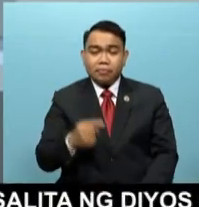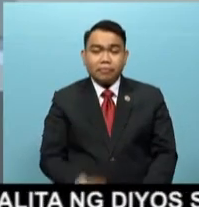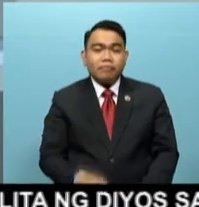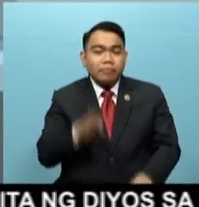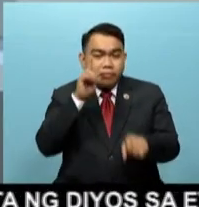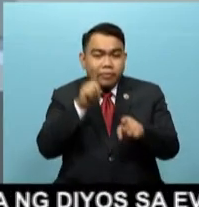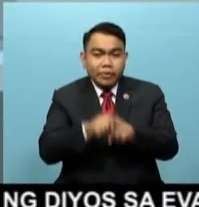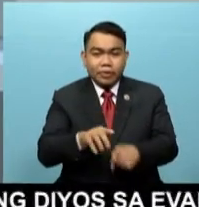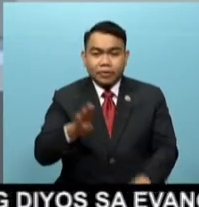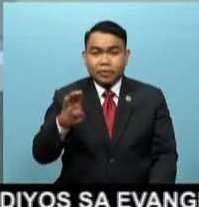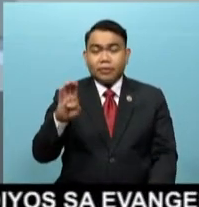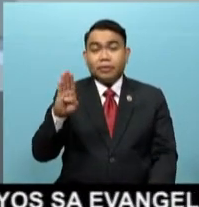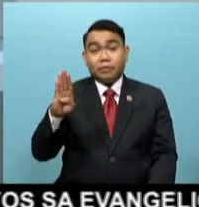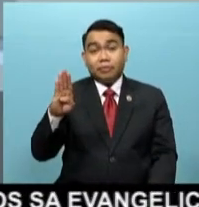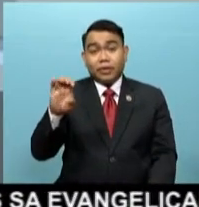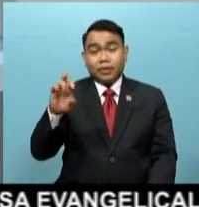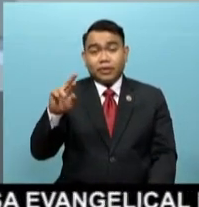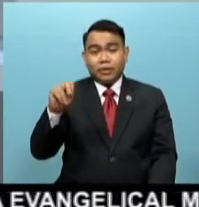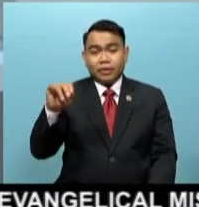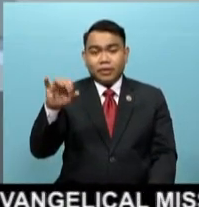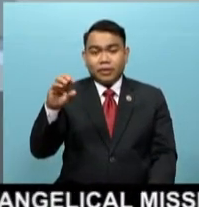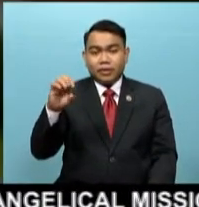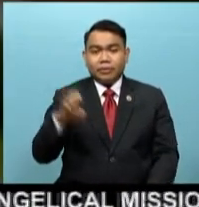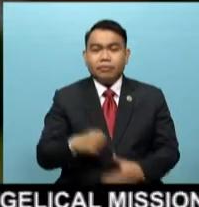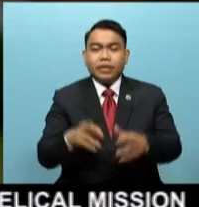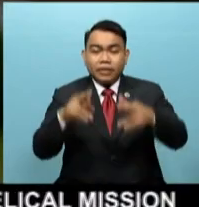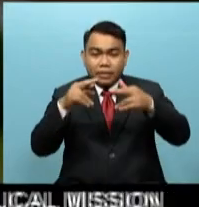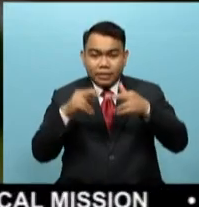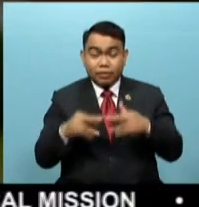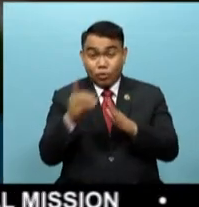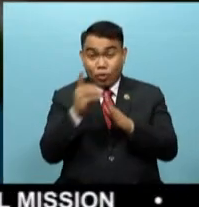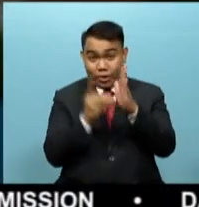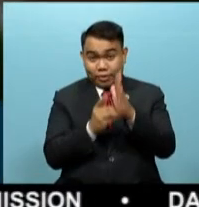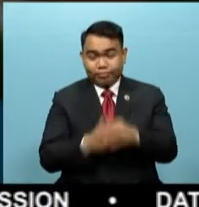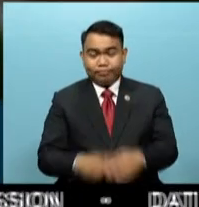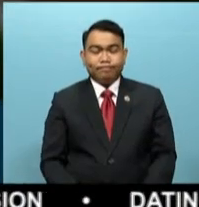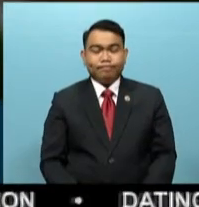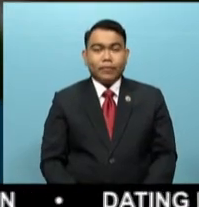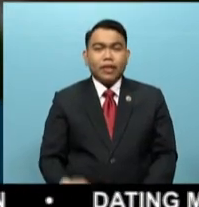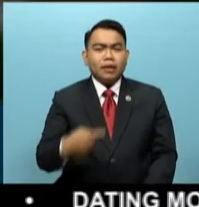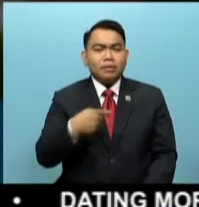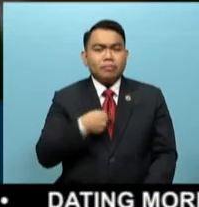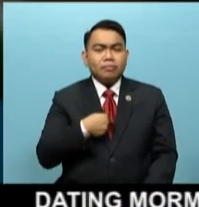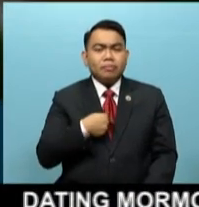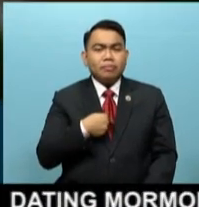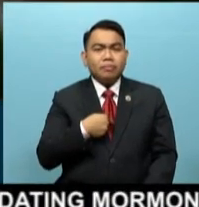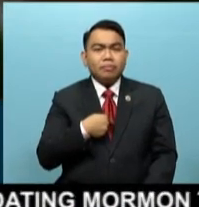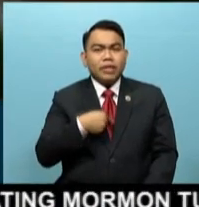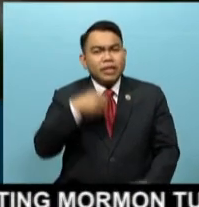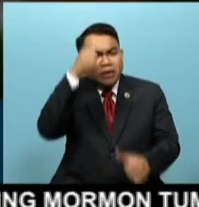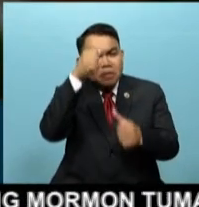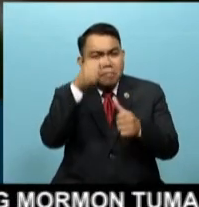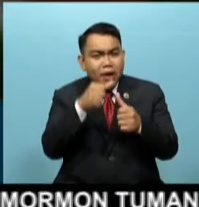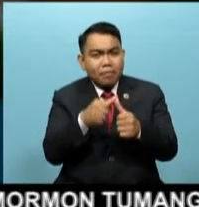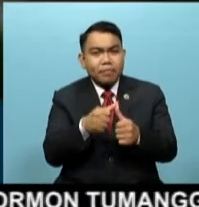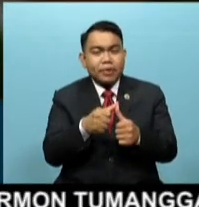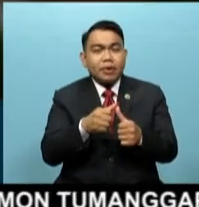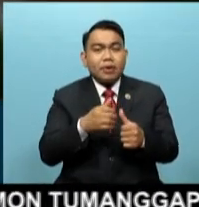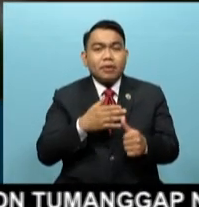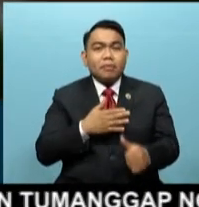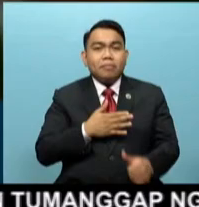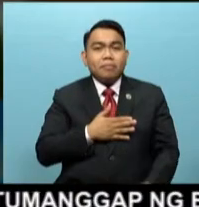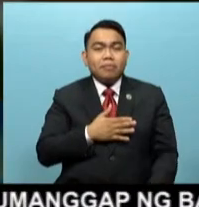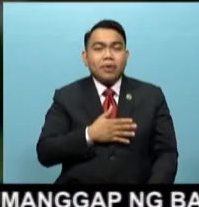eh, na hinaon ko, Naalala ko noon, nung buhay pa ang kapatid ng aking tatay,